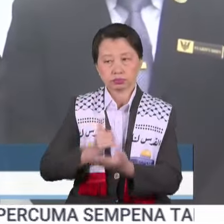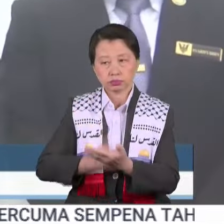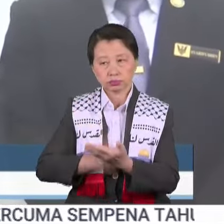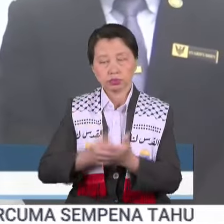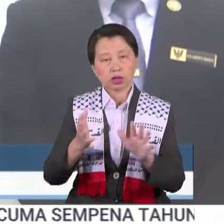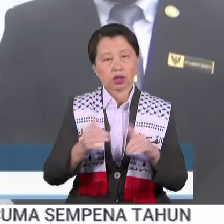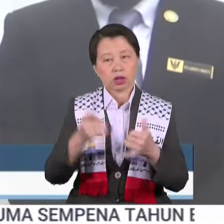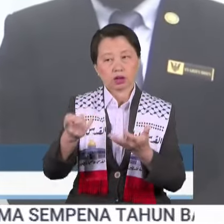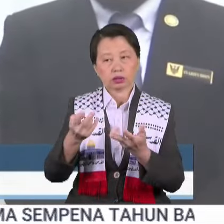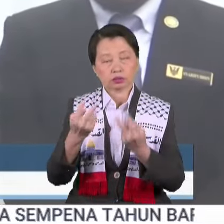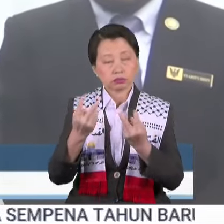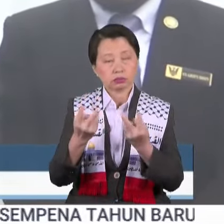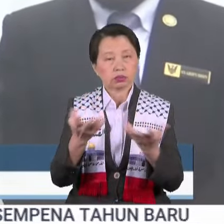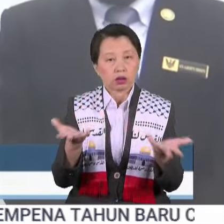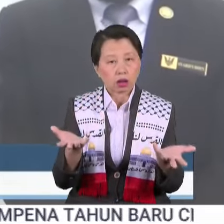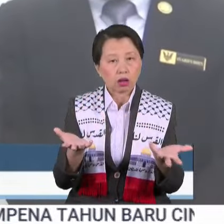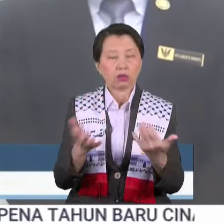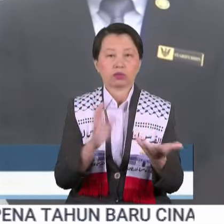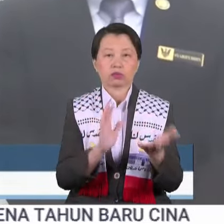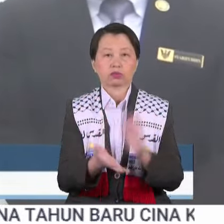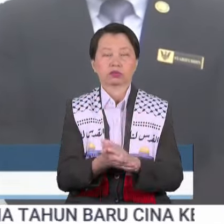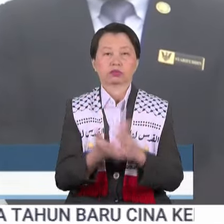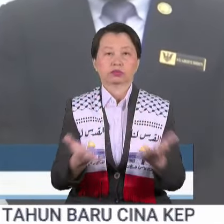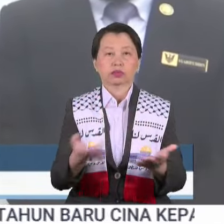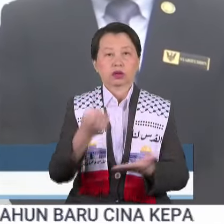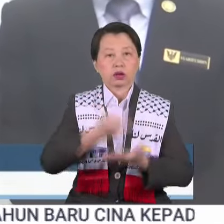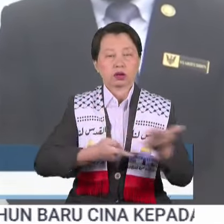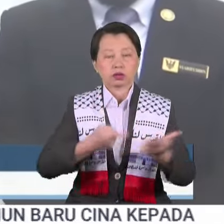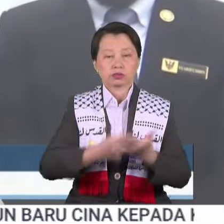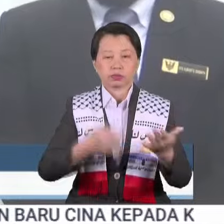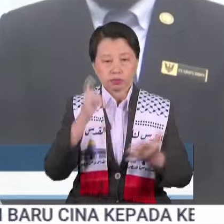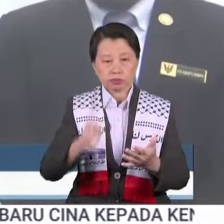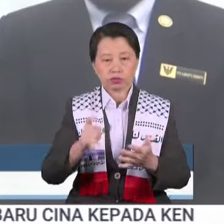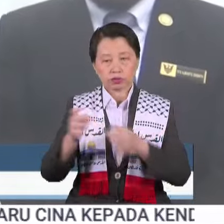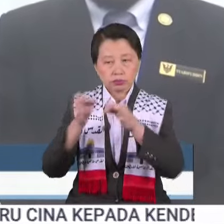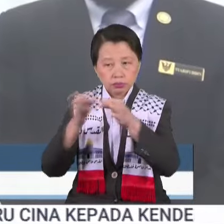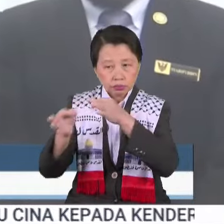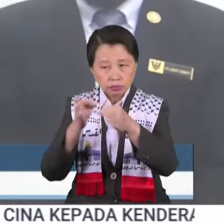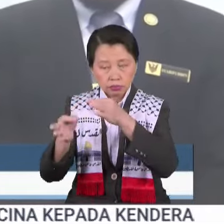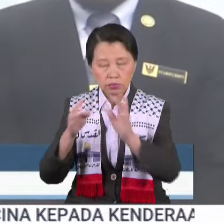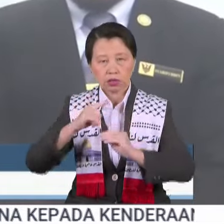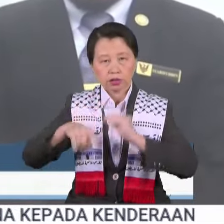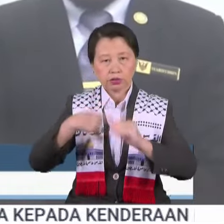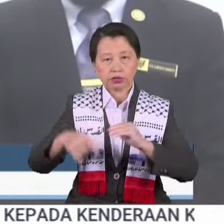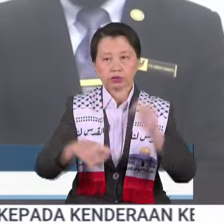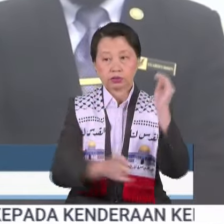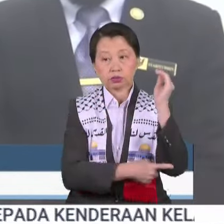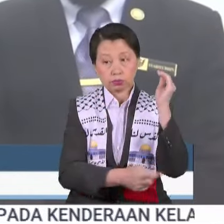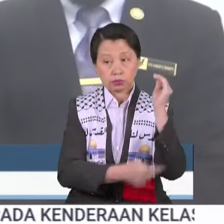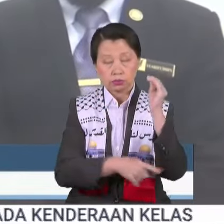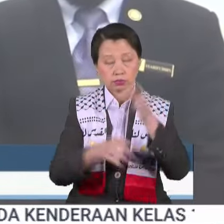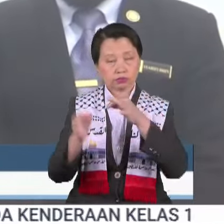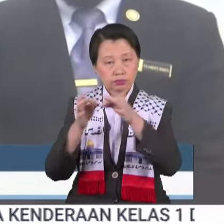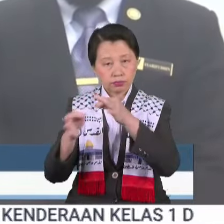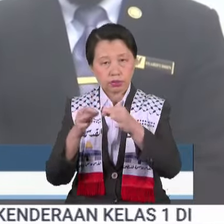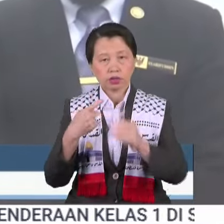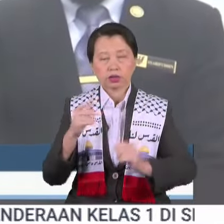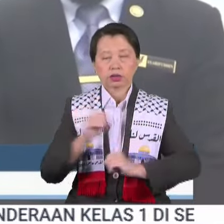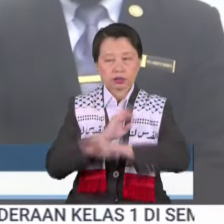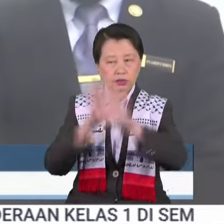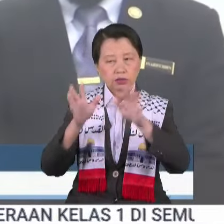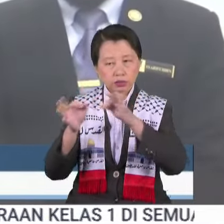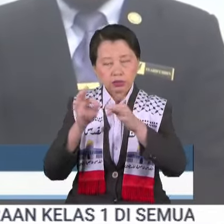hasrat beliau melihat bahawa supaya apa yang perlu dijelaskan tentang hukum hakam kita jelaskan dengan